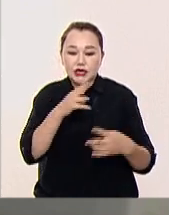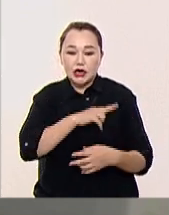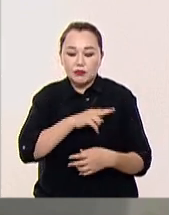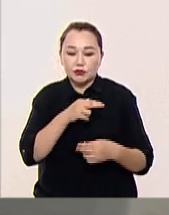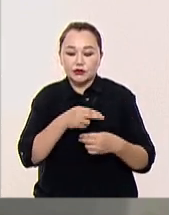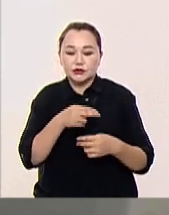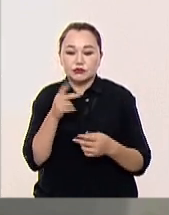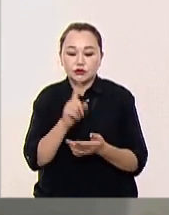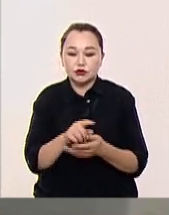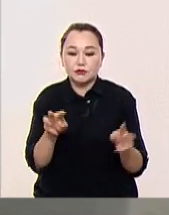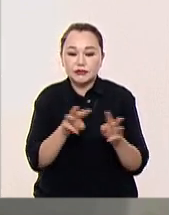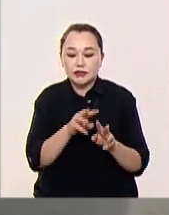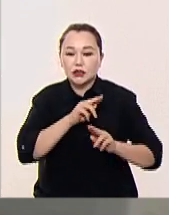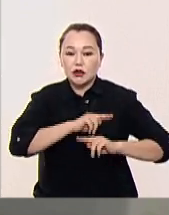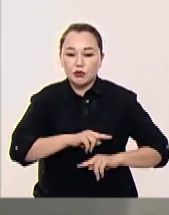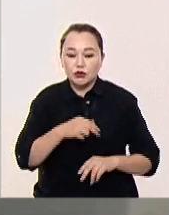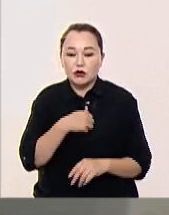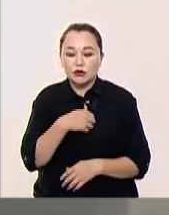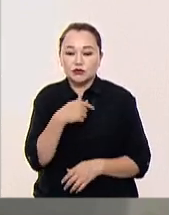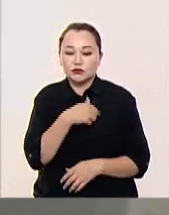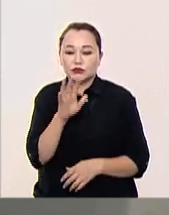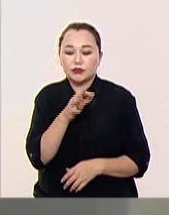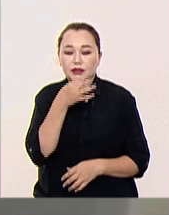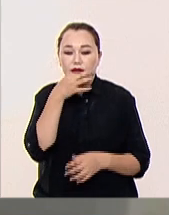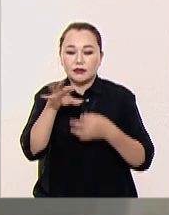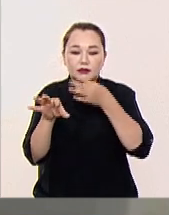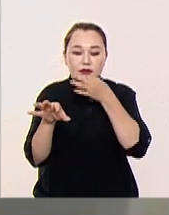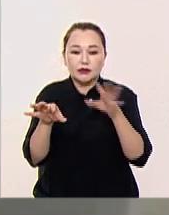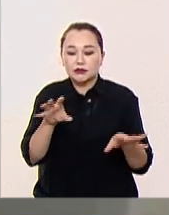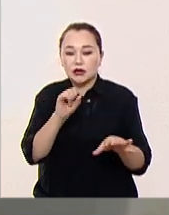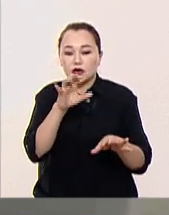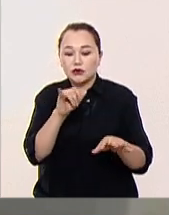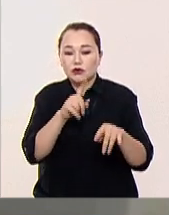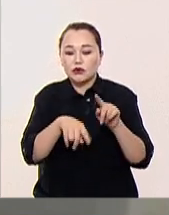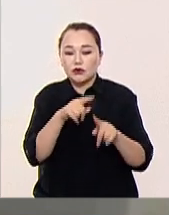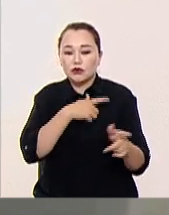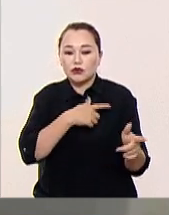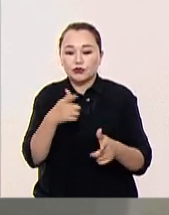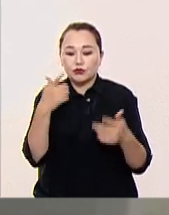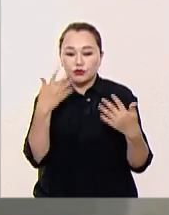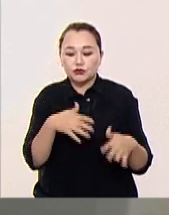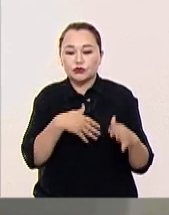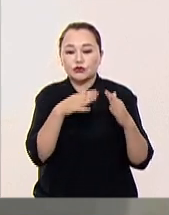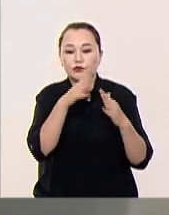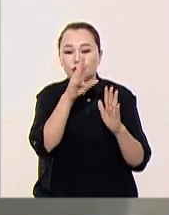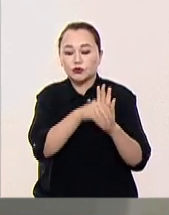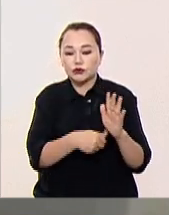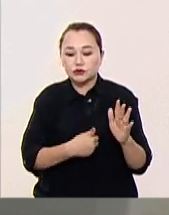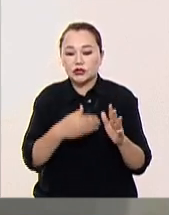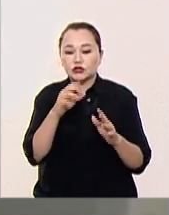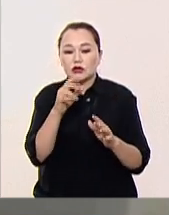еңбек министрлігінің жұмысына. Сонан кейін барып, жоқ, мен жерде болмайды екен, Ақтауда туысым маған үй дайындап қойды, Жаңаөзенде